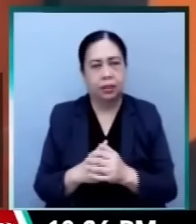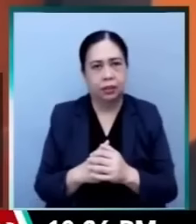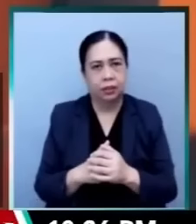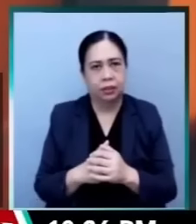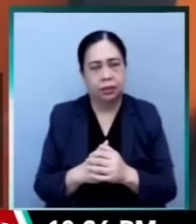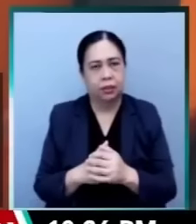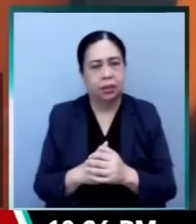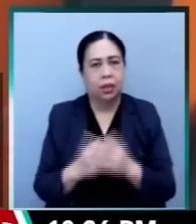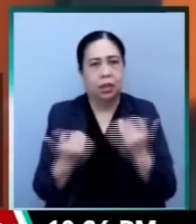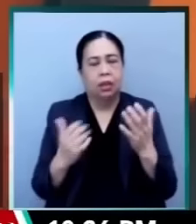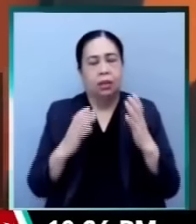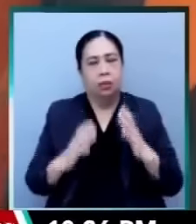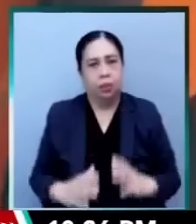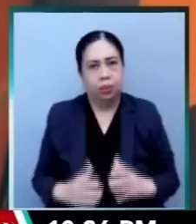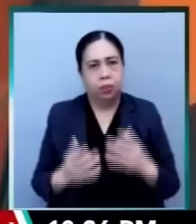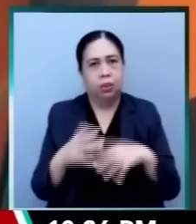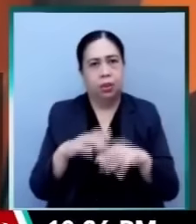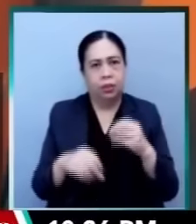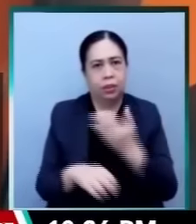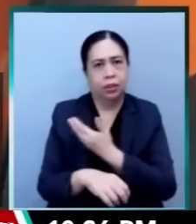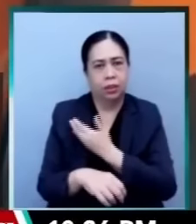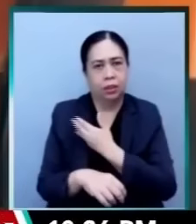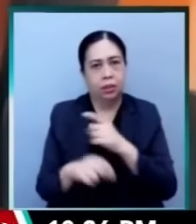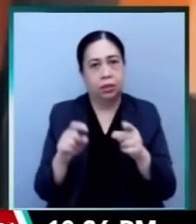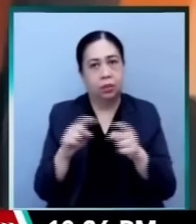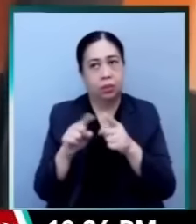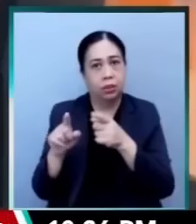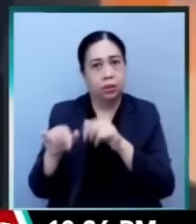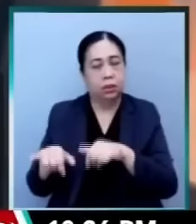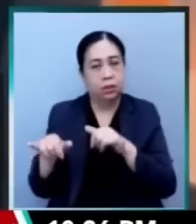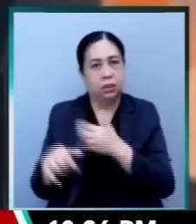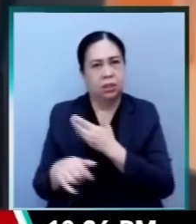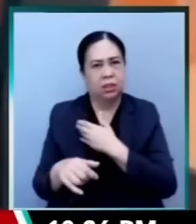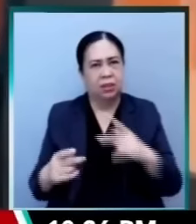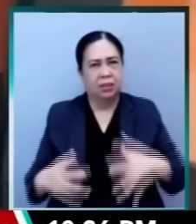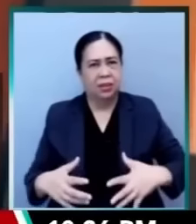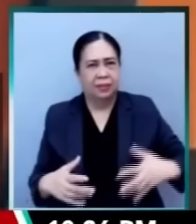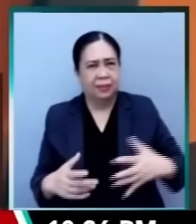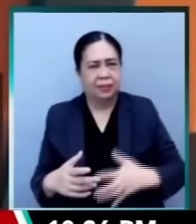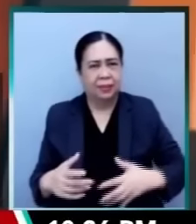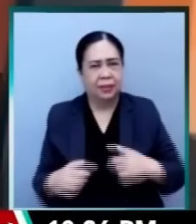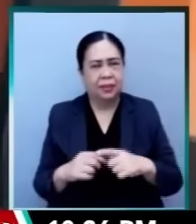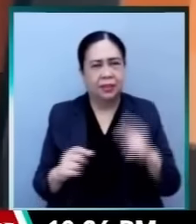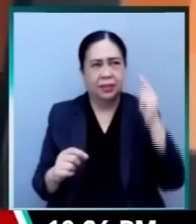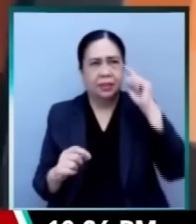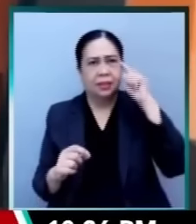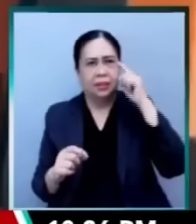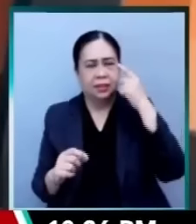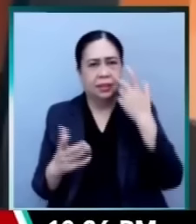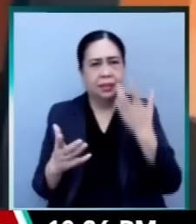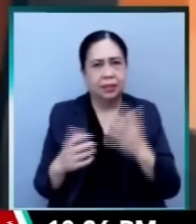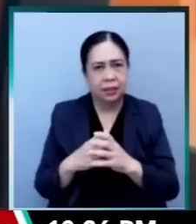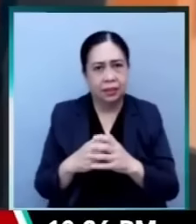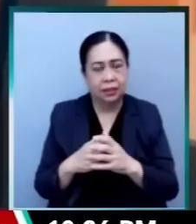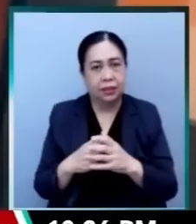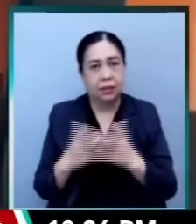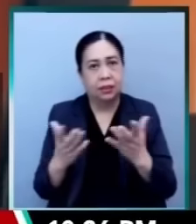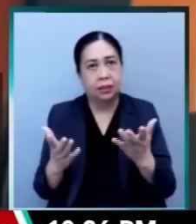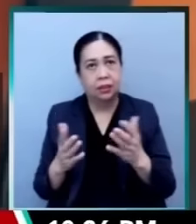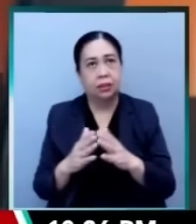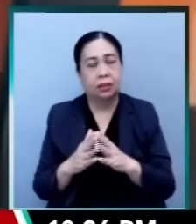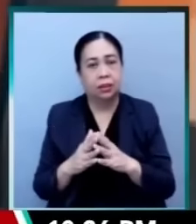out of Gaza, but when we were there, whenever I had contractions, we were freaking out because the only hospital